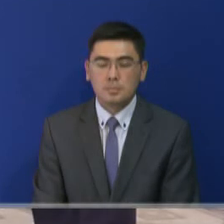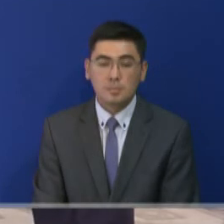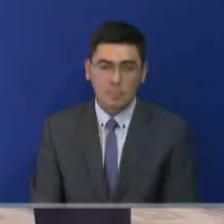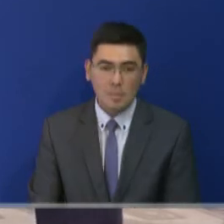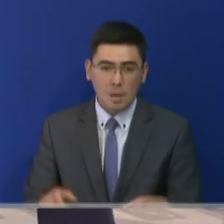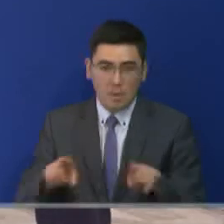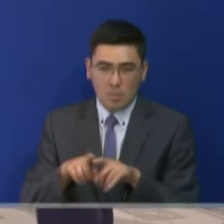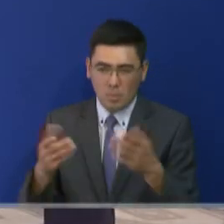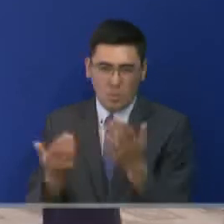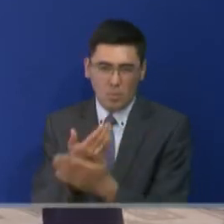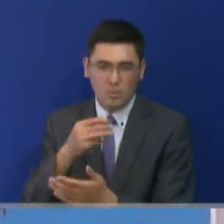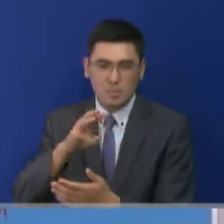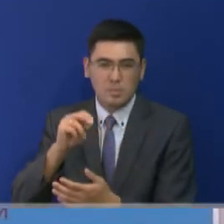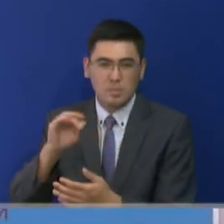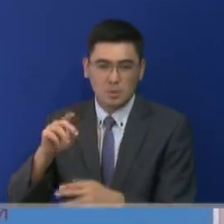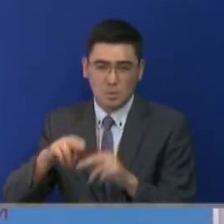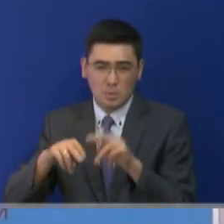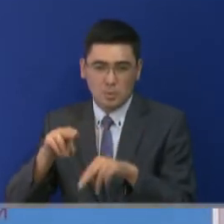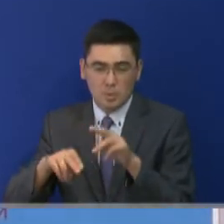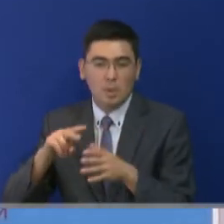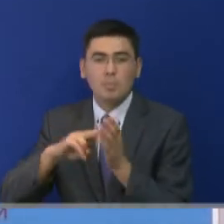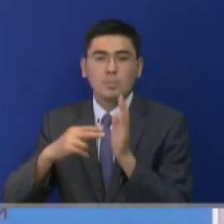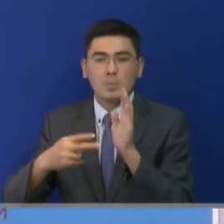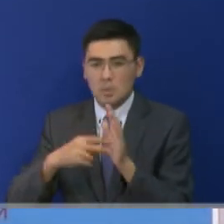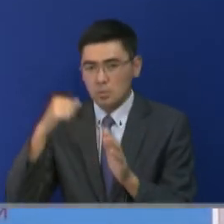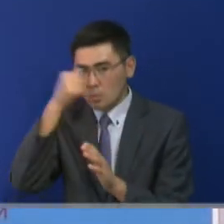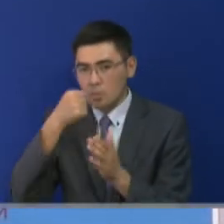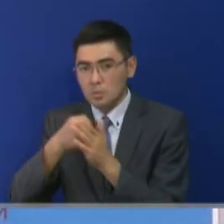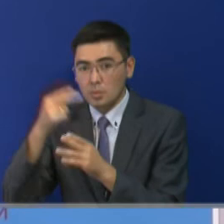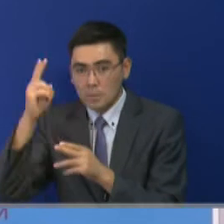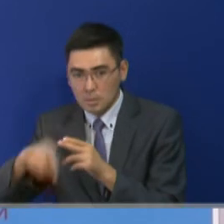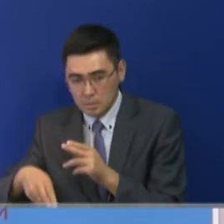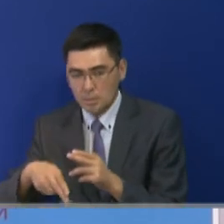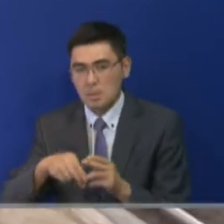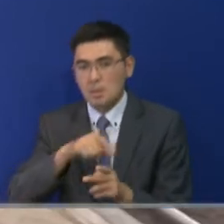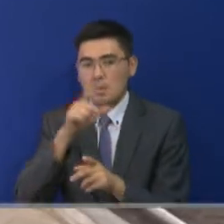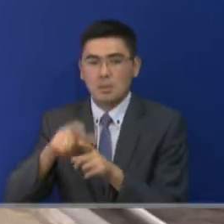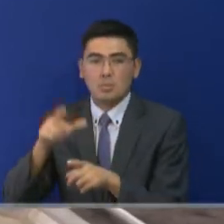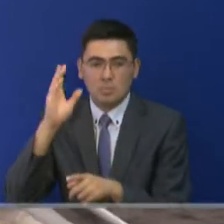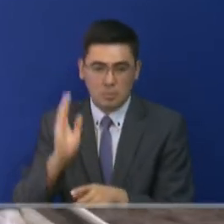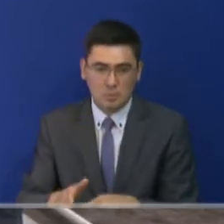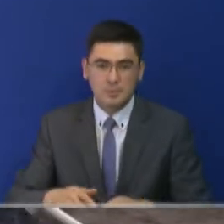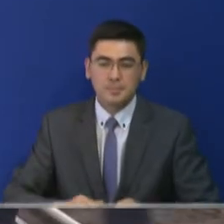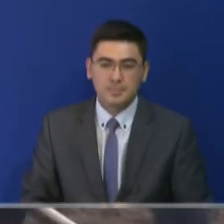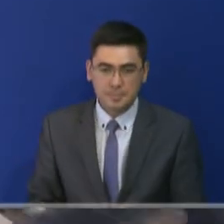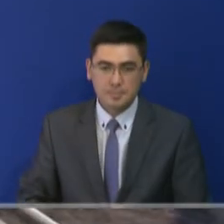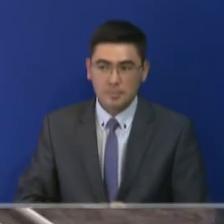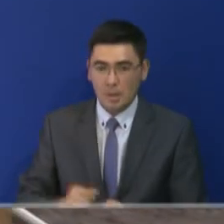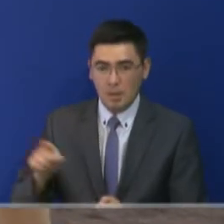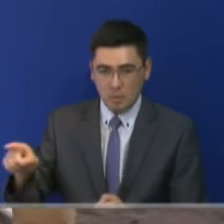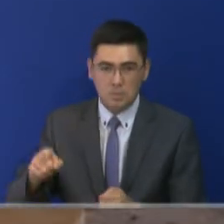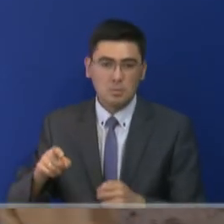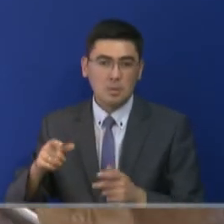өткендей, жаңа мешіттің құрылысын жыл соңына дейін аяқтау жоспарлануда. Демек, жақын арада қаламызда сәулеті жарасқан діни нысан есігін айқара